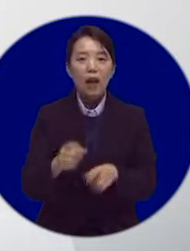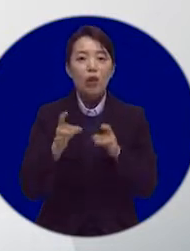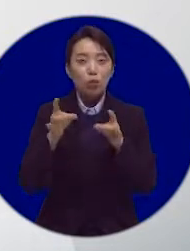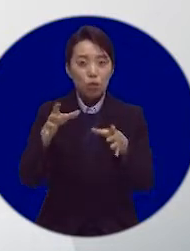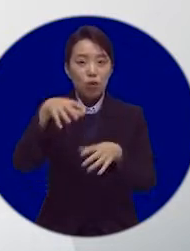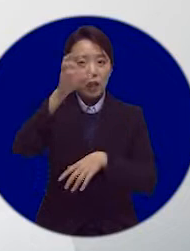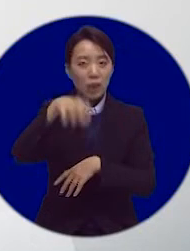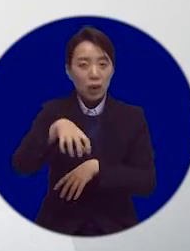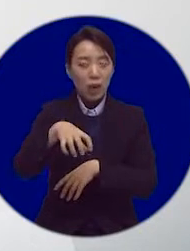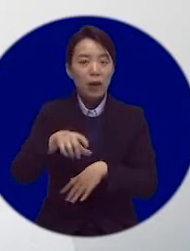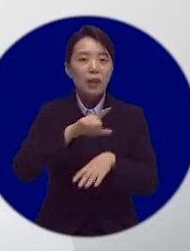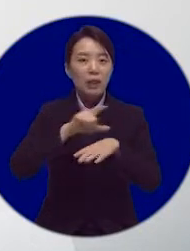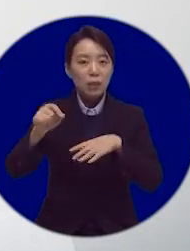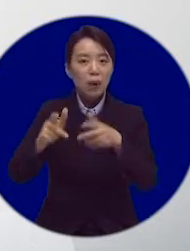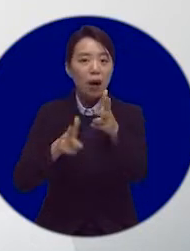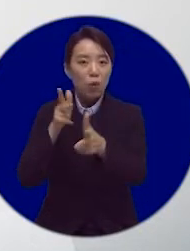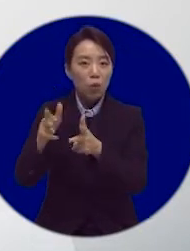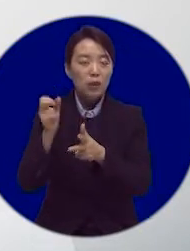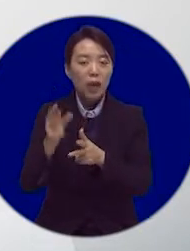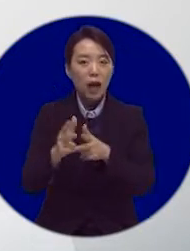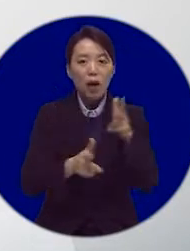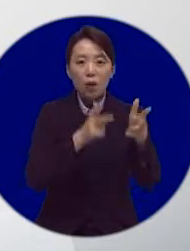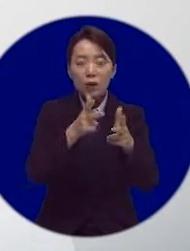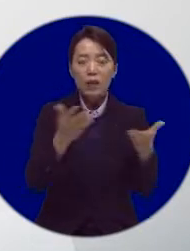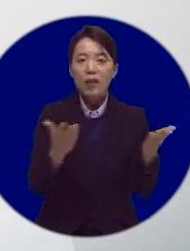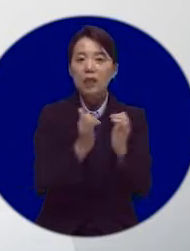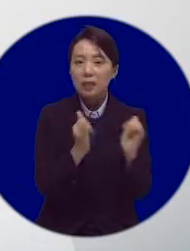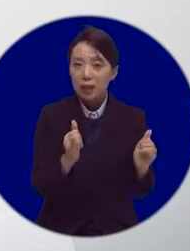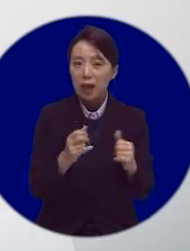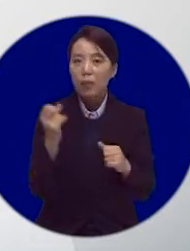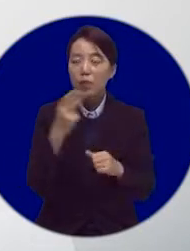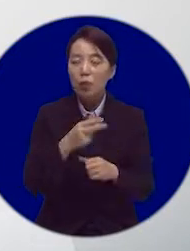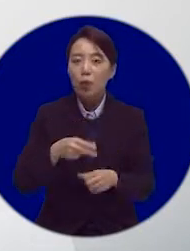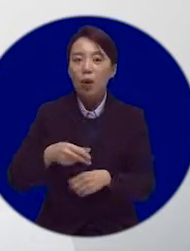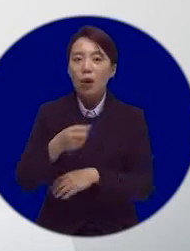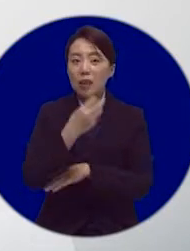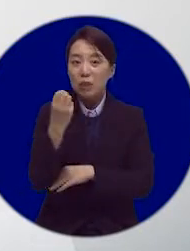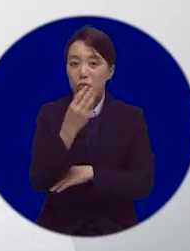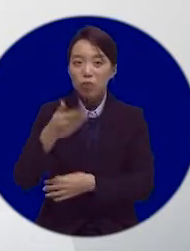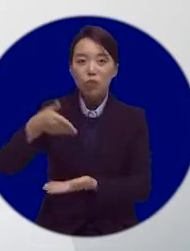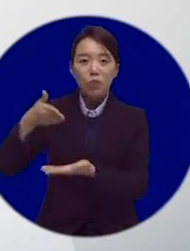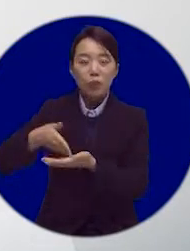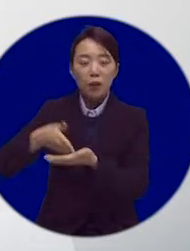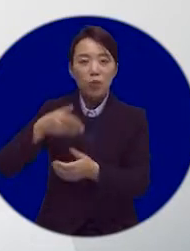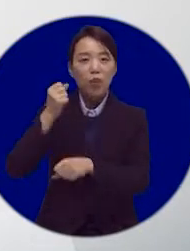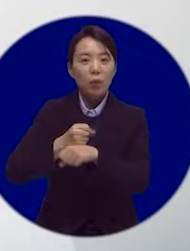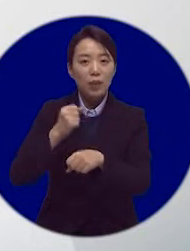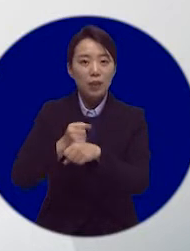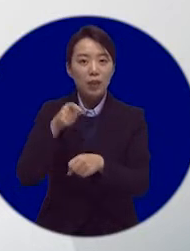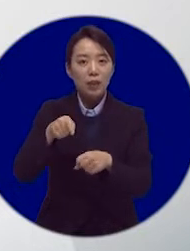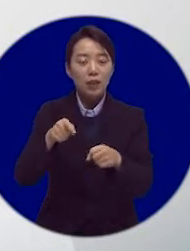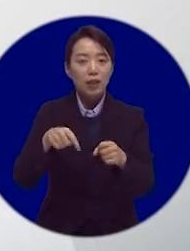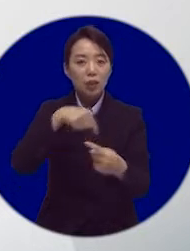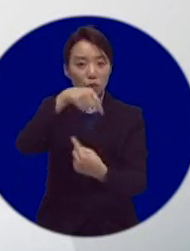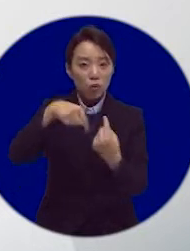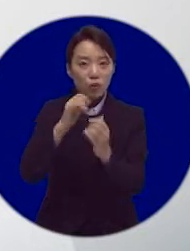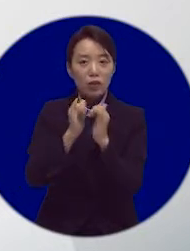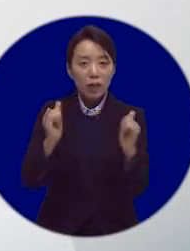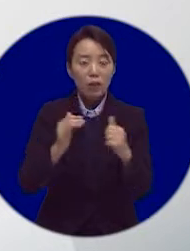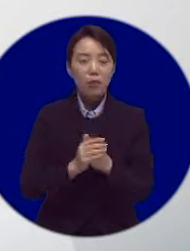정부투자기관, 지방공사, 지방공단의 상근임원, 신문, 방송, 전기간행물 등을 발행 경영하는 사람